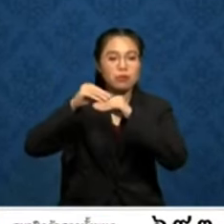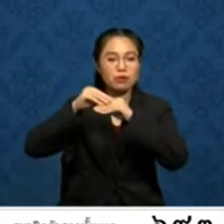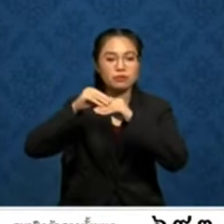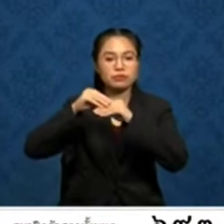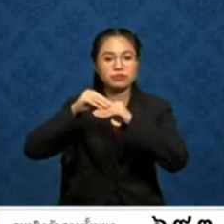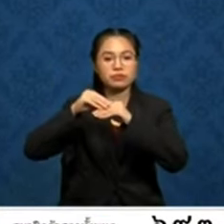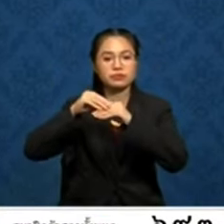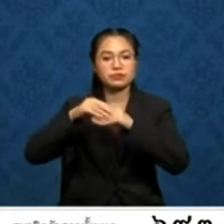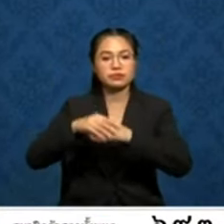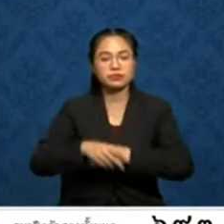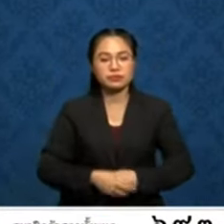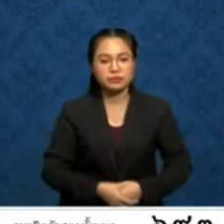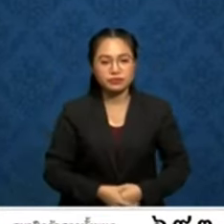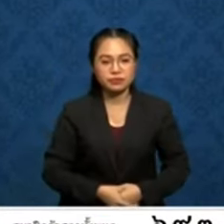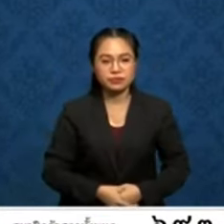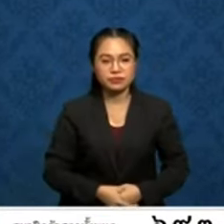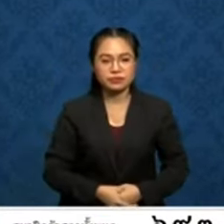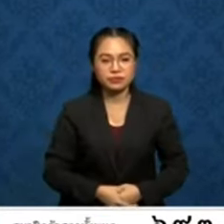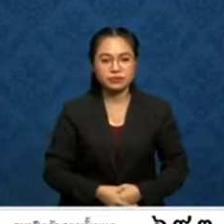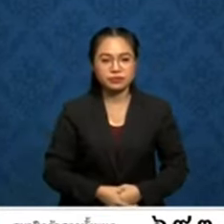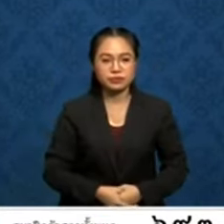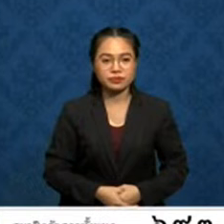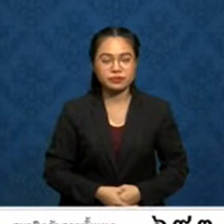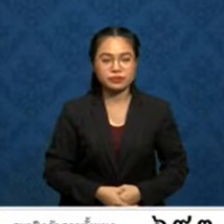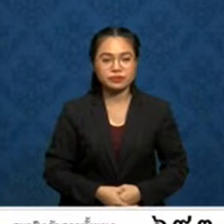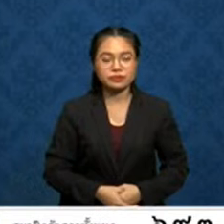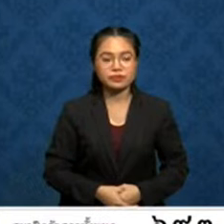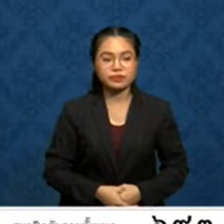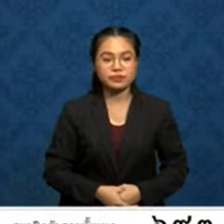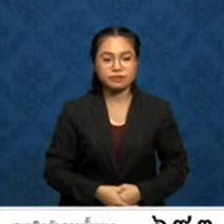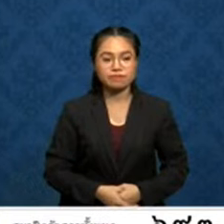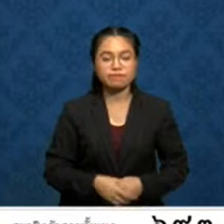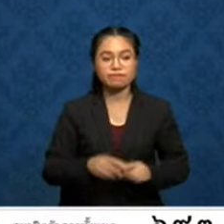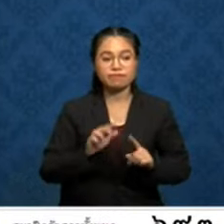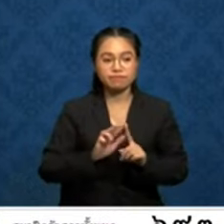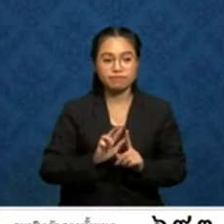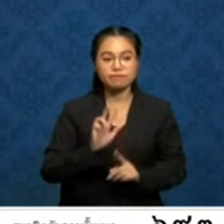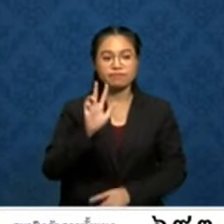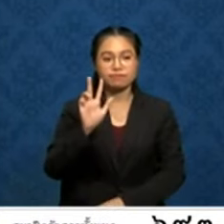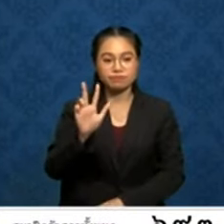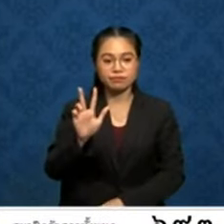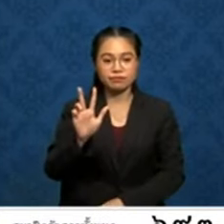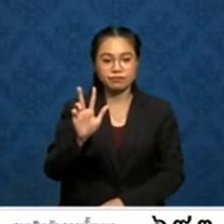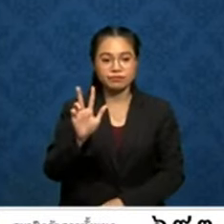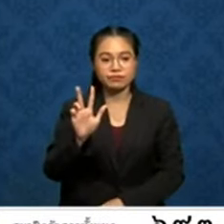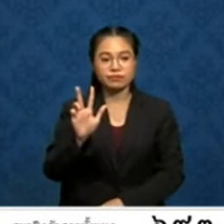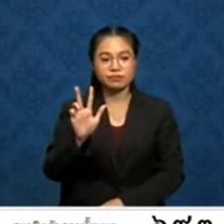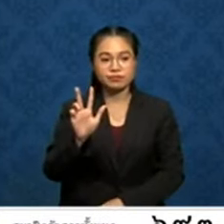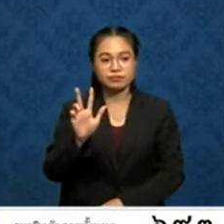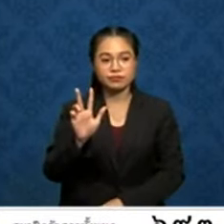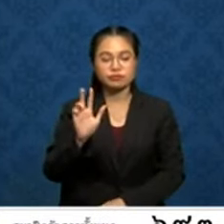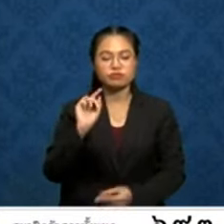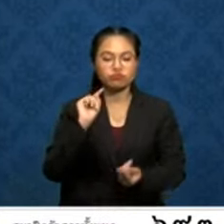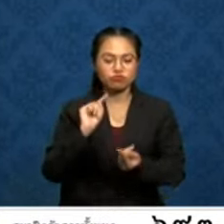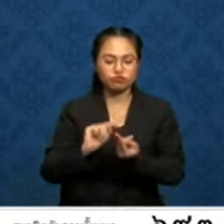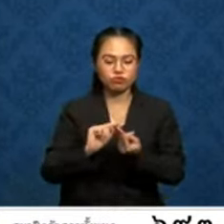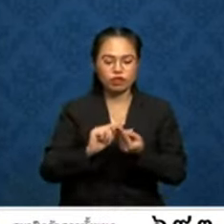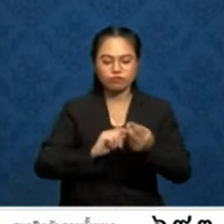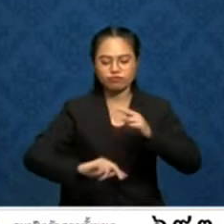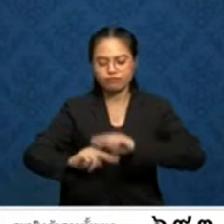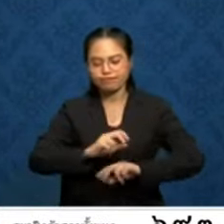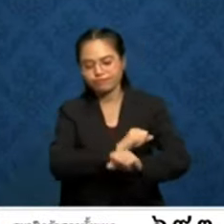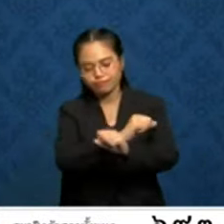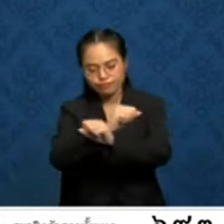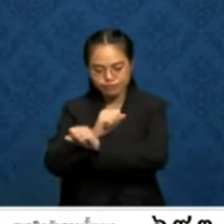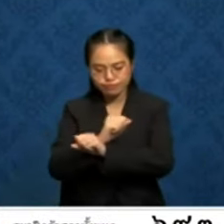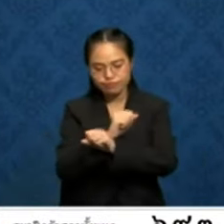ยงไม่ได้ประการที่3ความมั่นคงปลอดภัยของสังคม